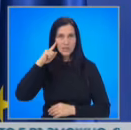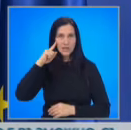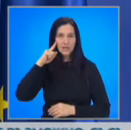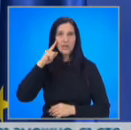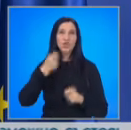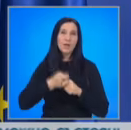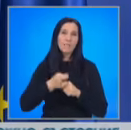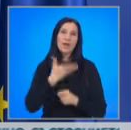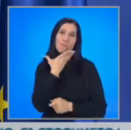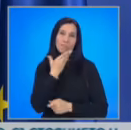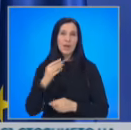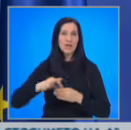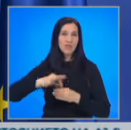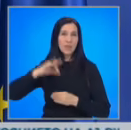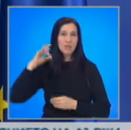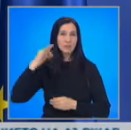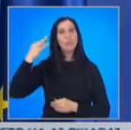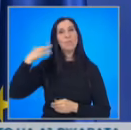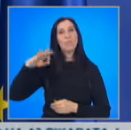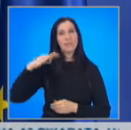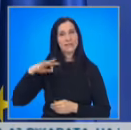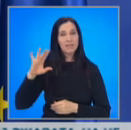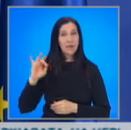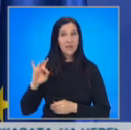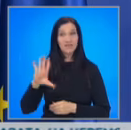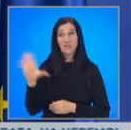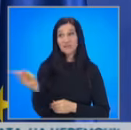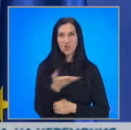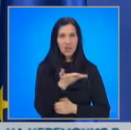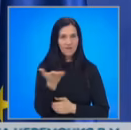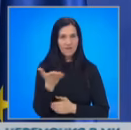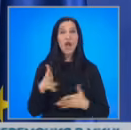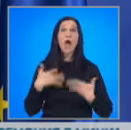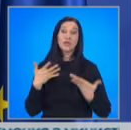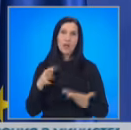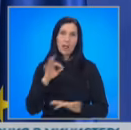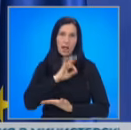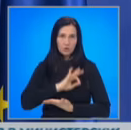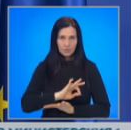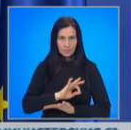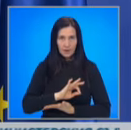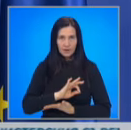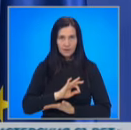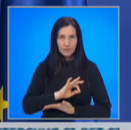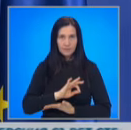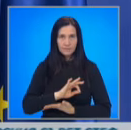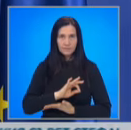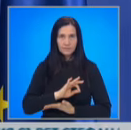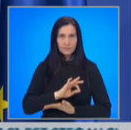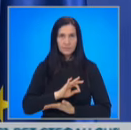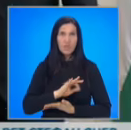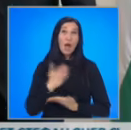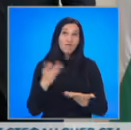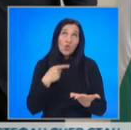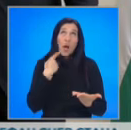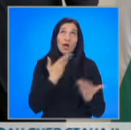е направен прекрасен избор от президента Радев за всички вас. Желая успех и който е